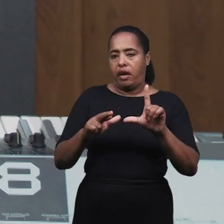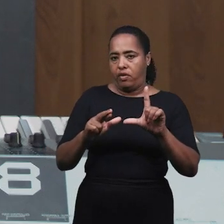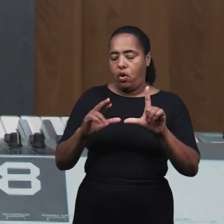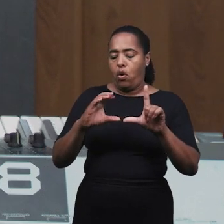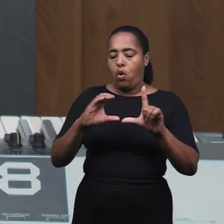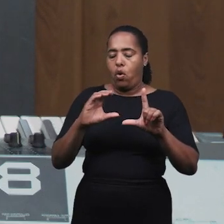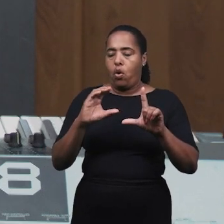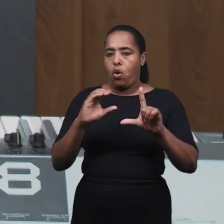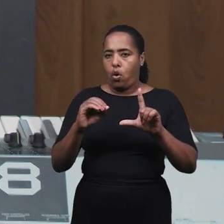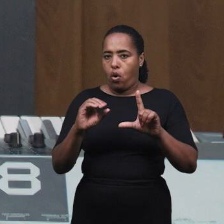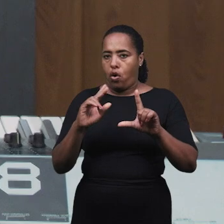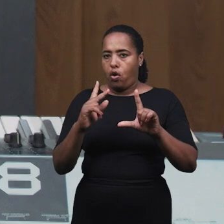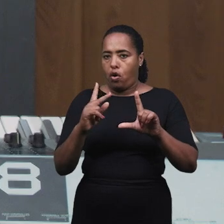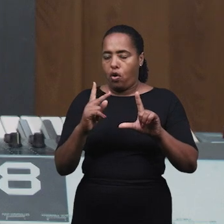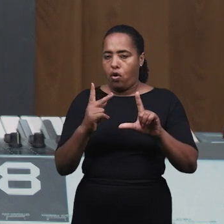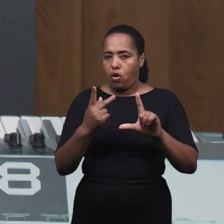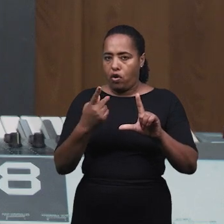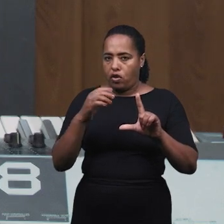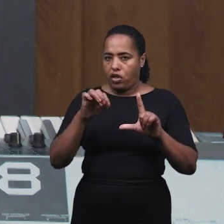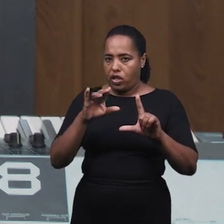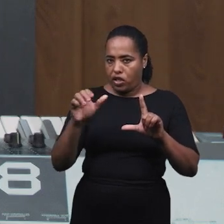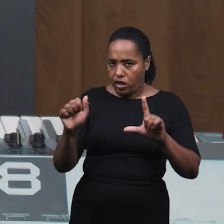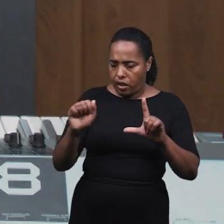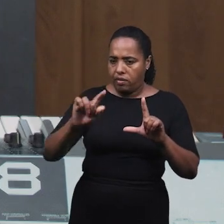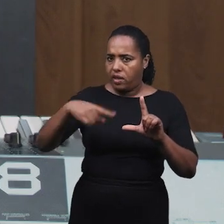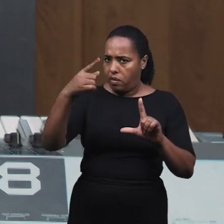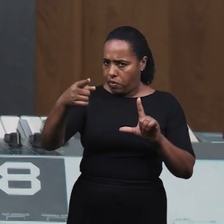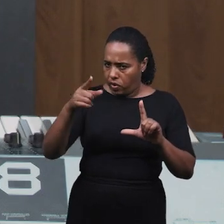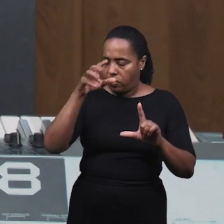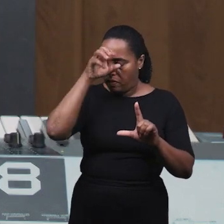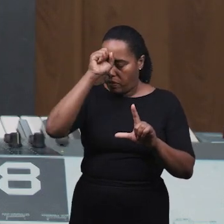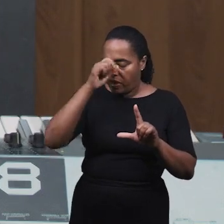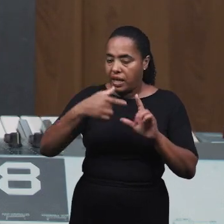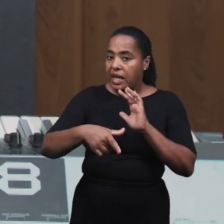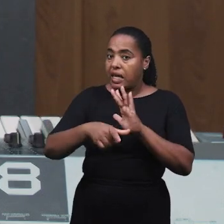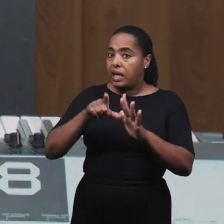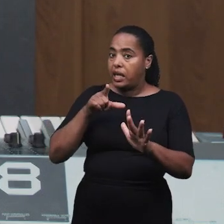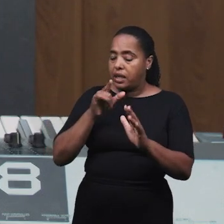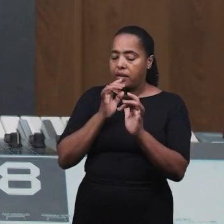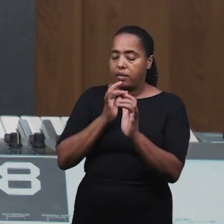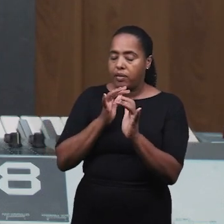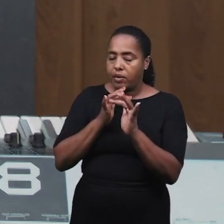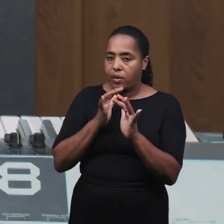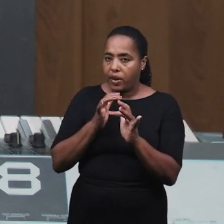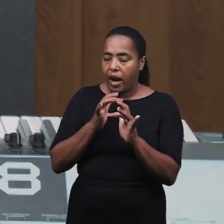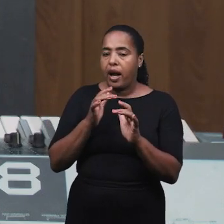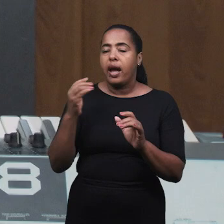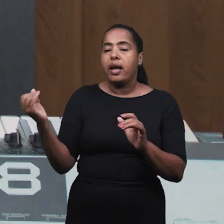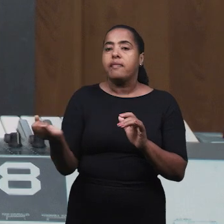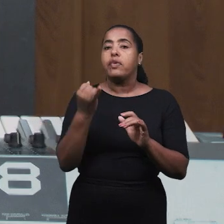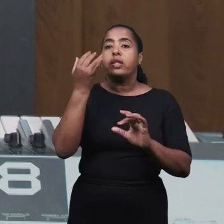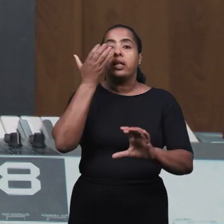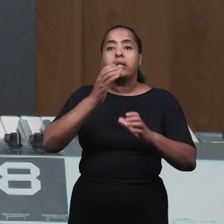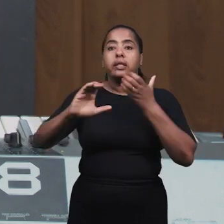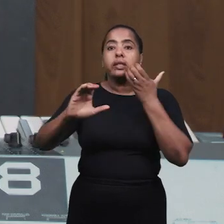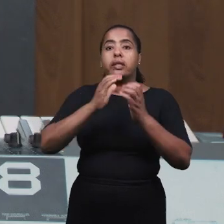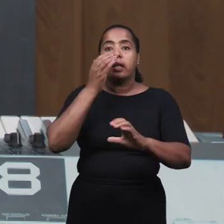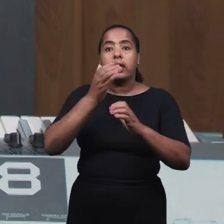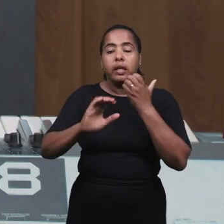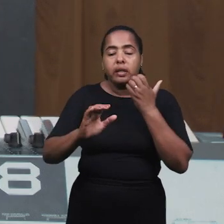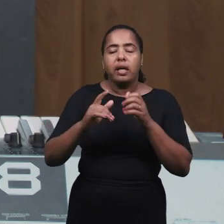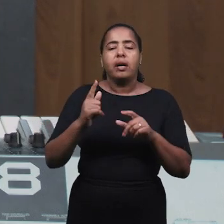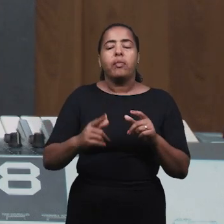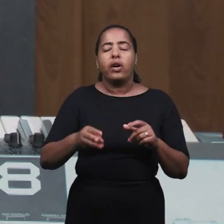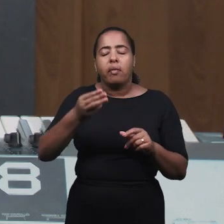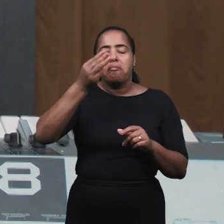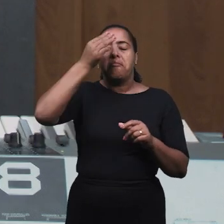figure de croche. Nous allons voir ça plus loin. Donc, avant de jouer dans notre flûte,